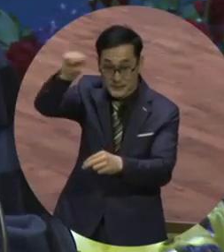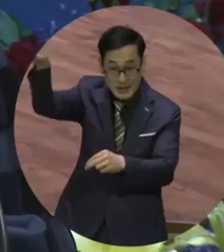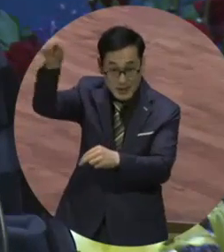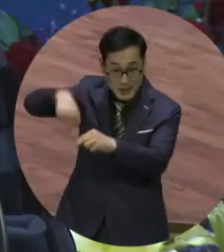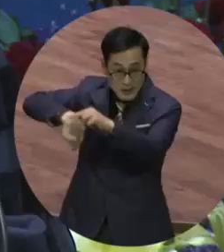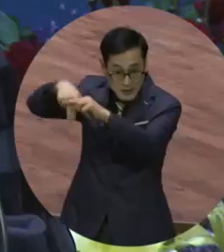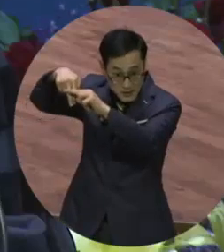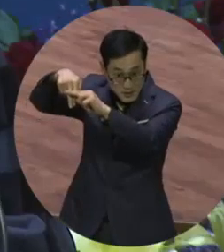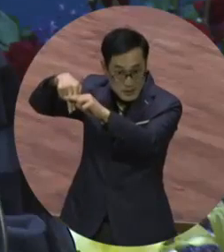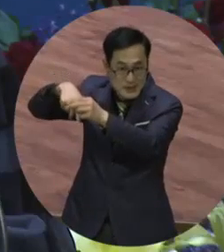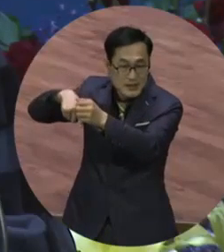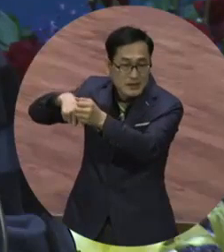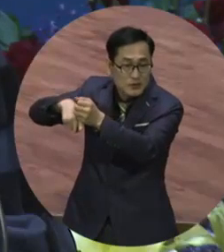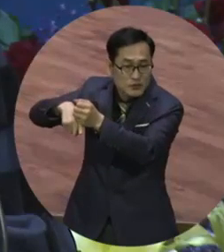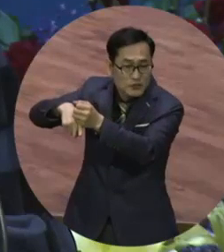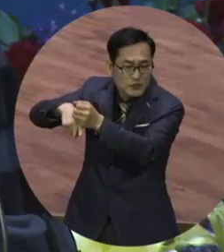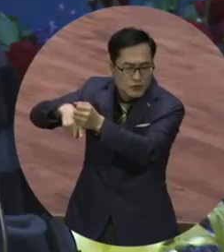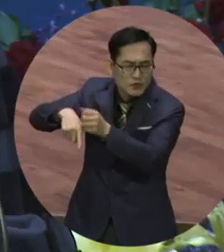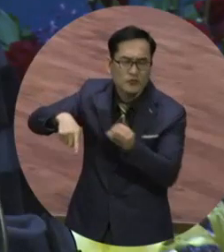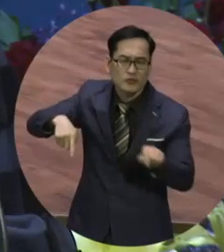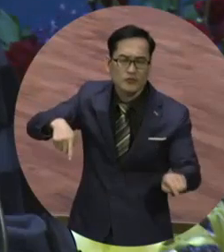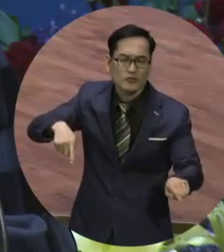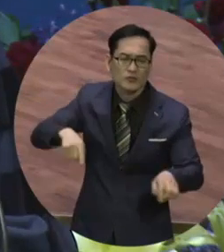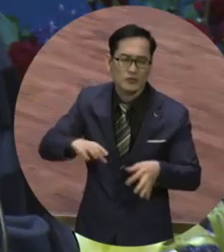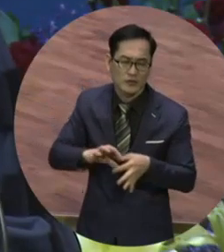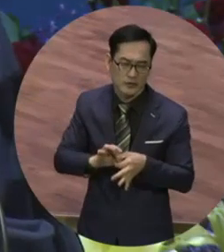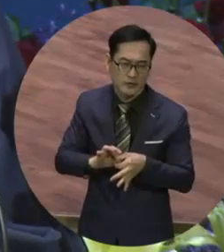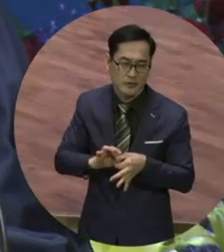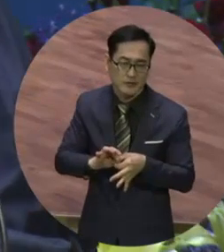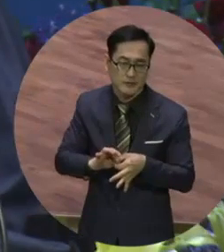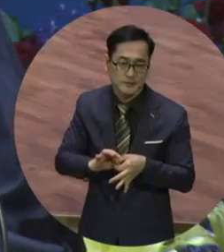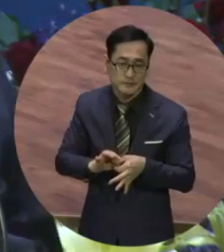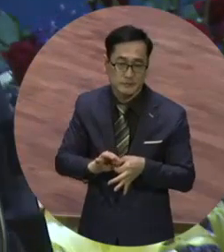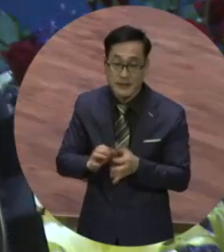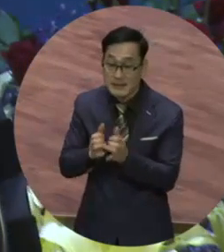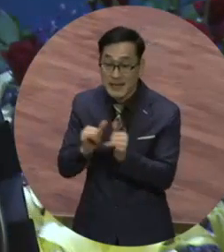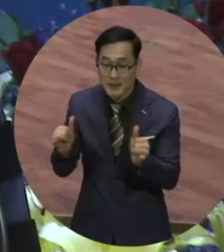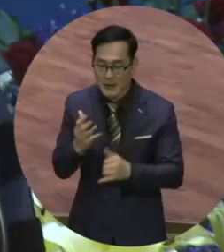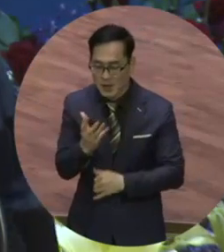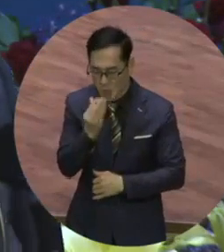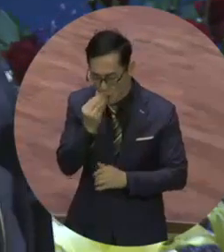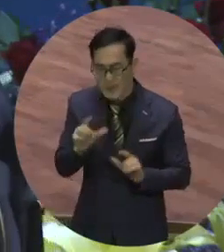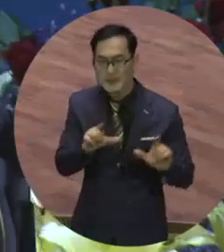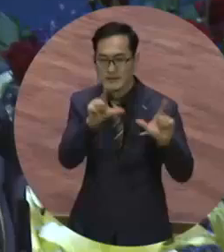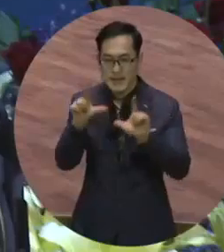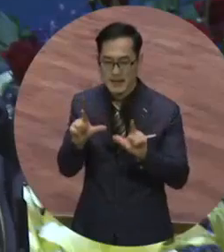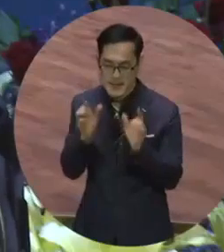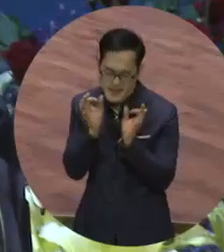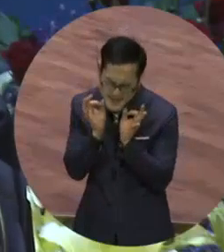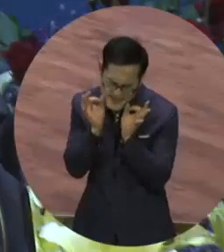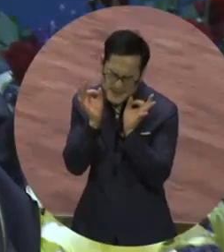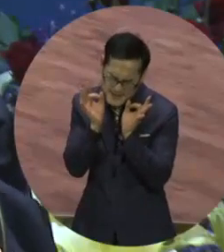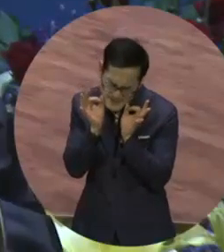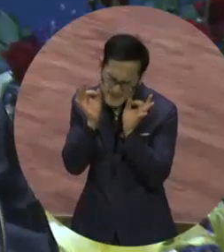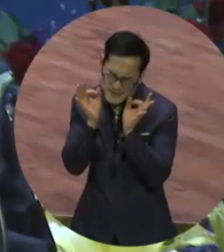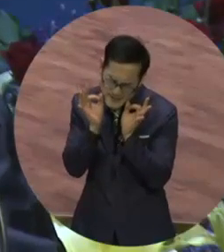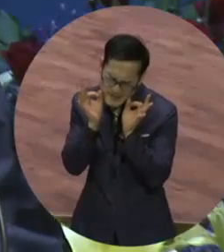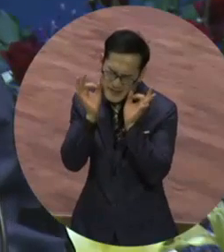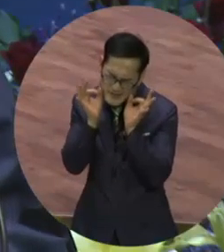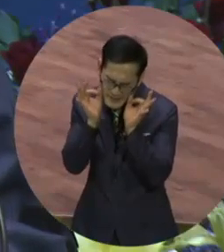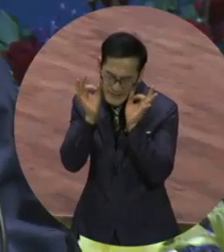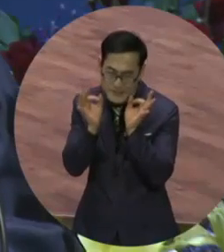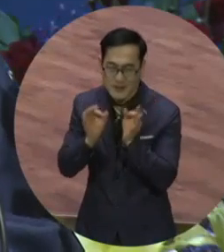인간은요, 아무리 그렇게 경건한 삶을 살려고 해도, 경건한 훈련을